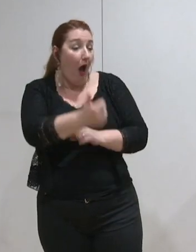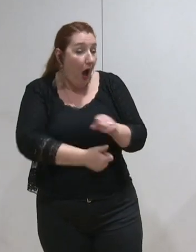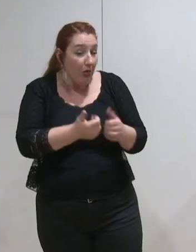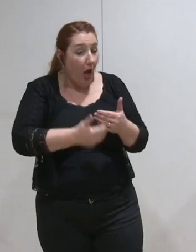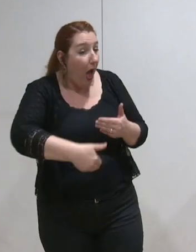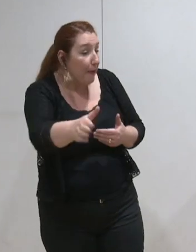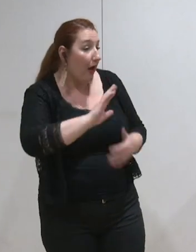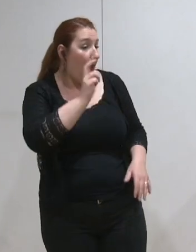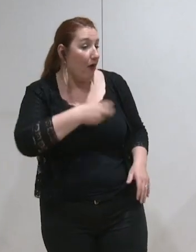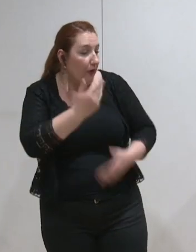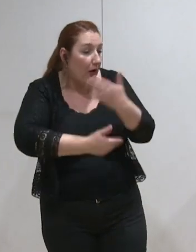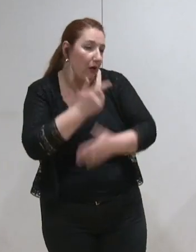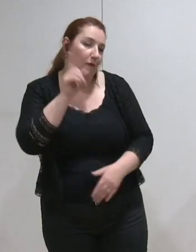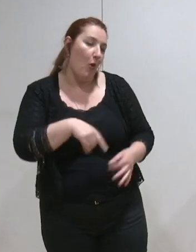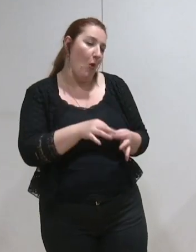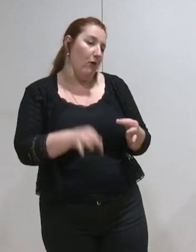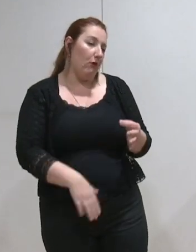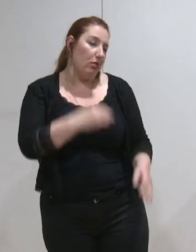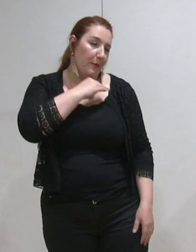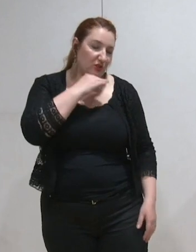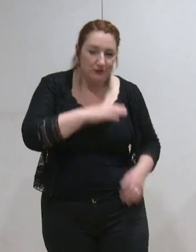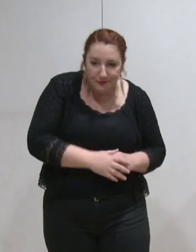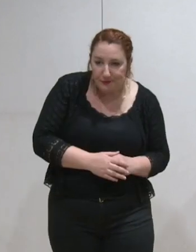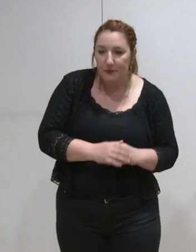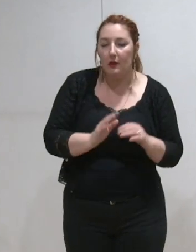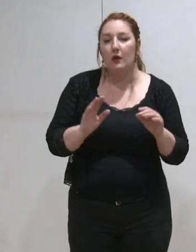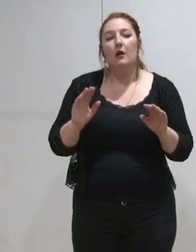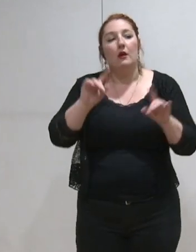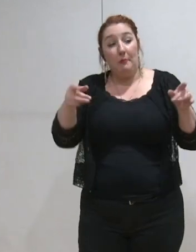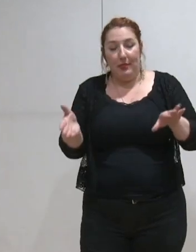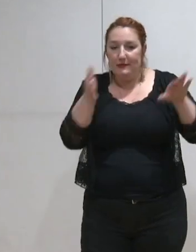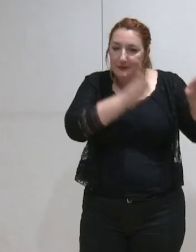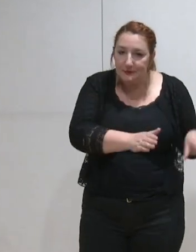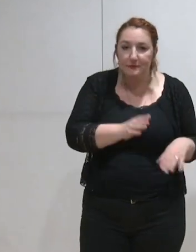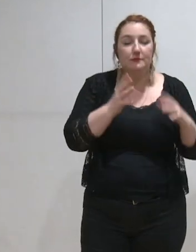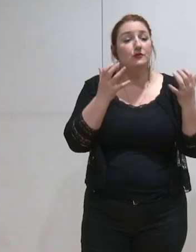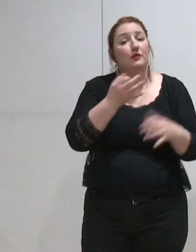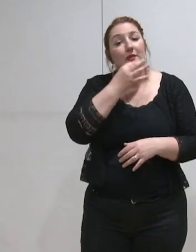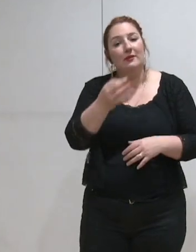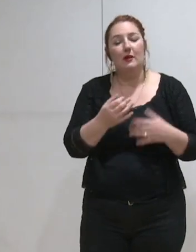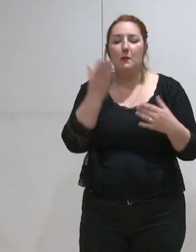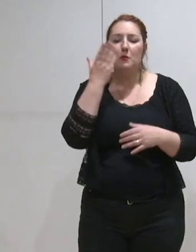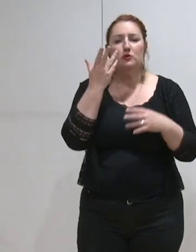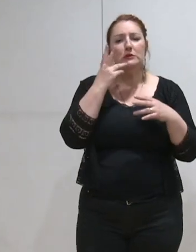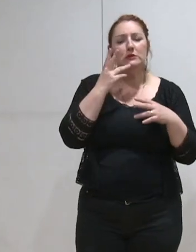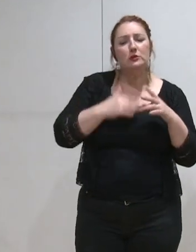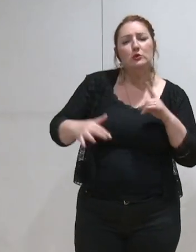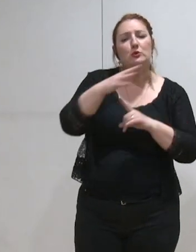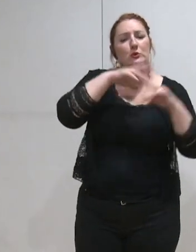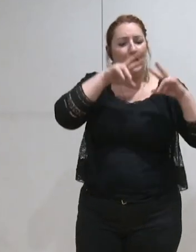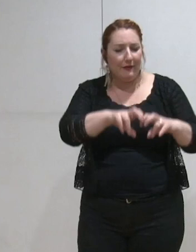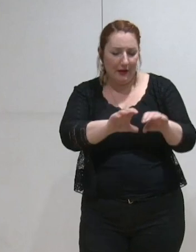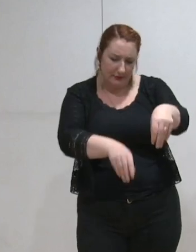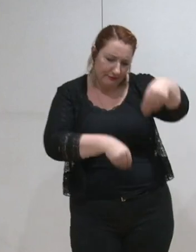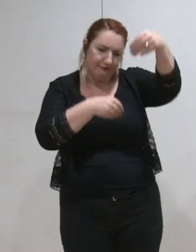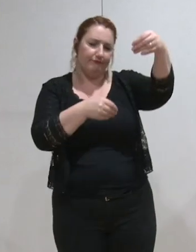qu'il avance et qu'il aboutisse dire simplement que cette analyse des besoins sociaux rappelle trois éléments majeurs